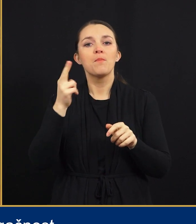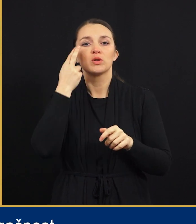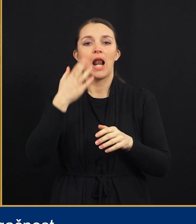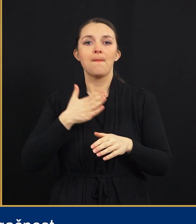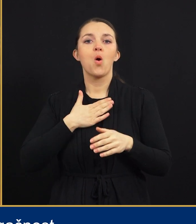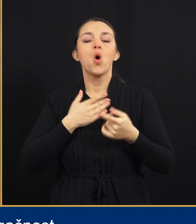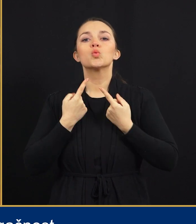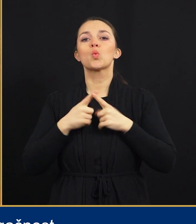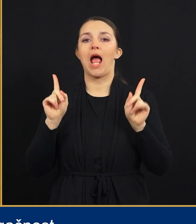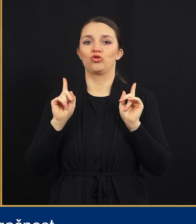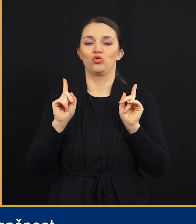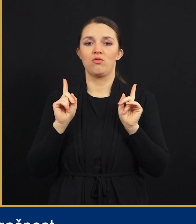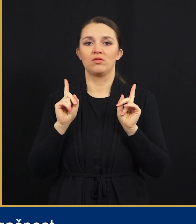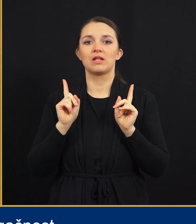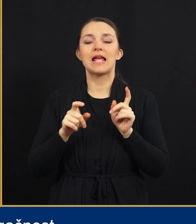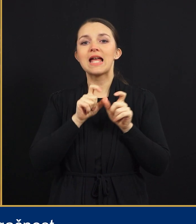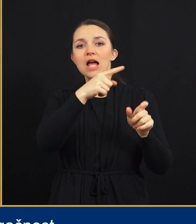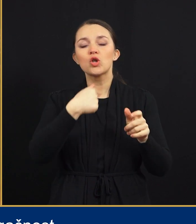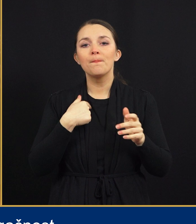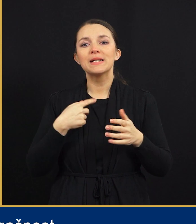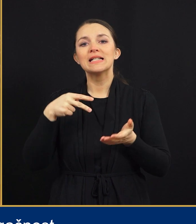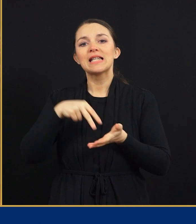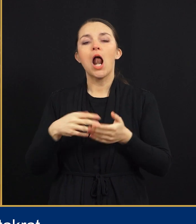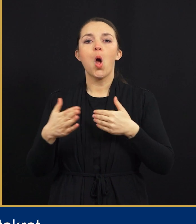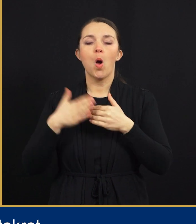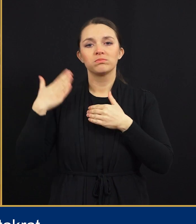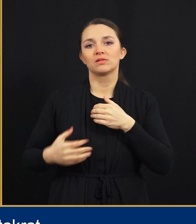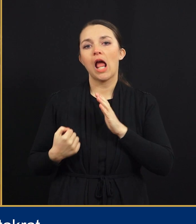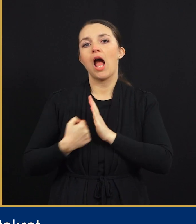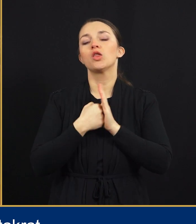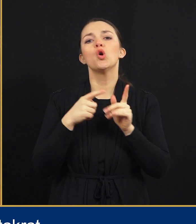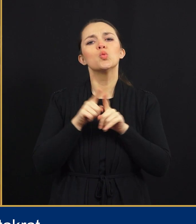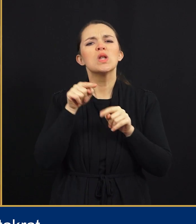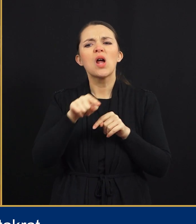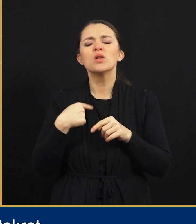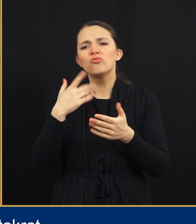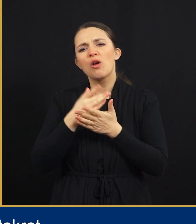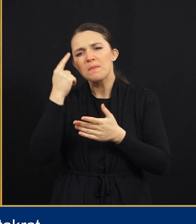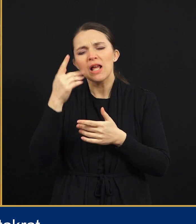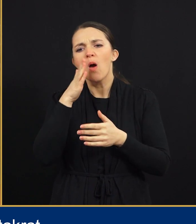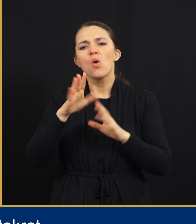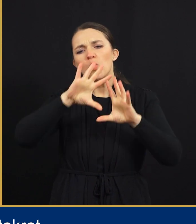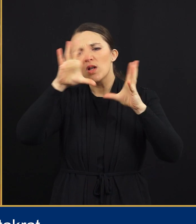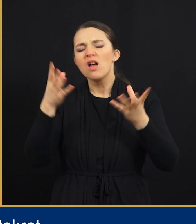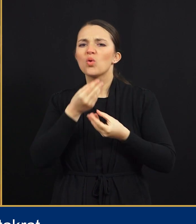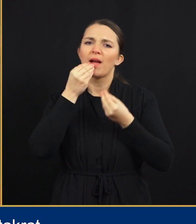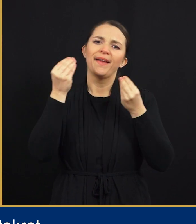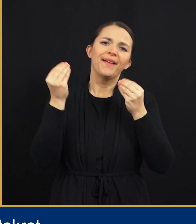prepoznala mojo drugačnost in ker mi je stala ob strani, ker me je spodbujala tudi takrat, ko sem že mislila, da bo šlo vse skupaj.